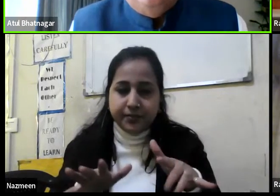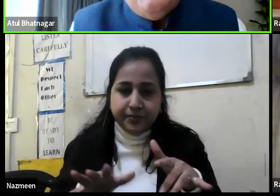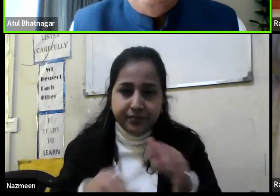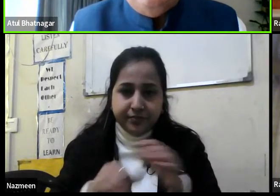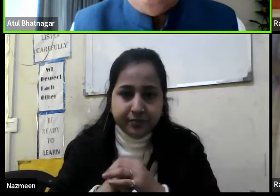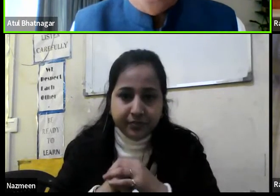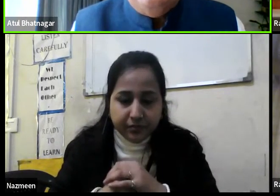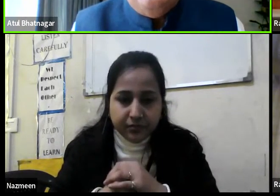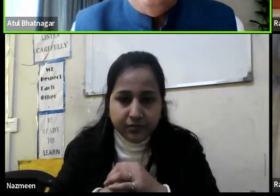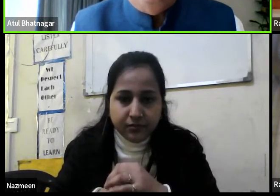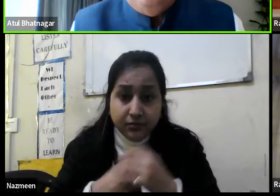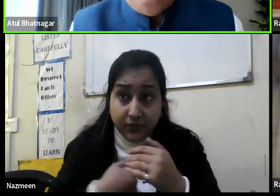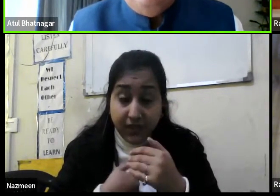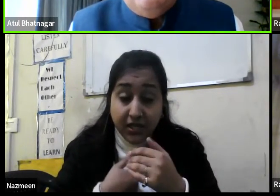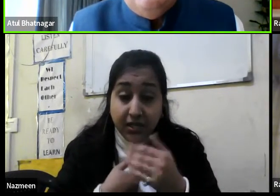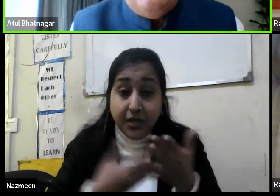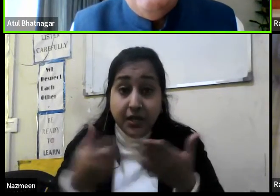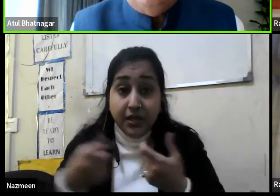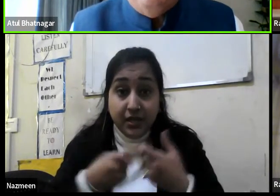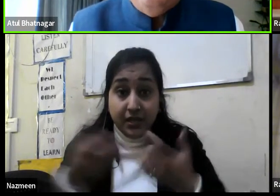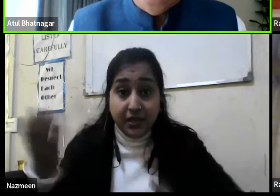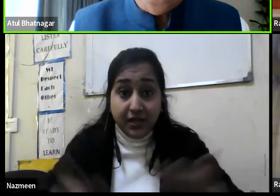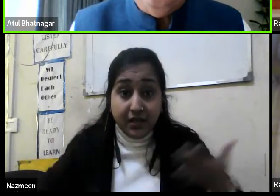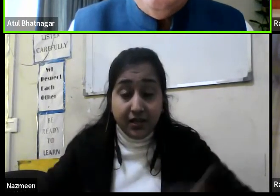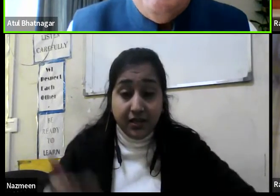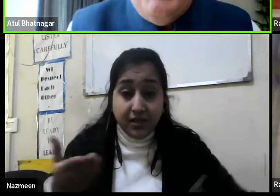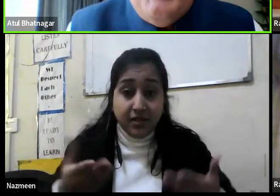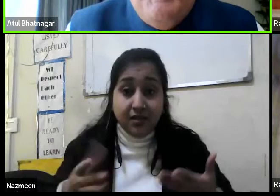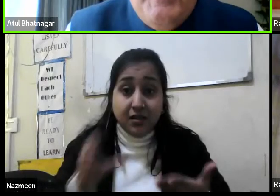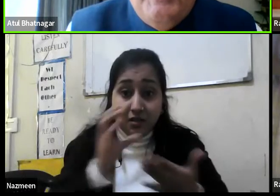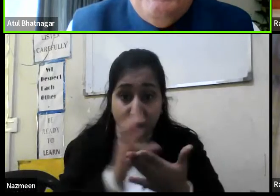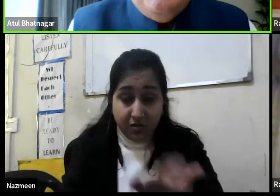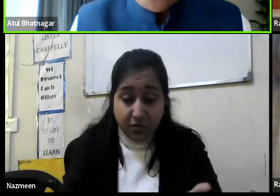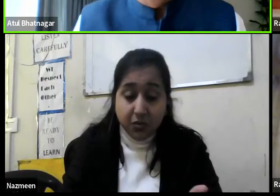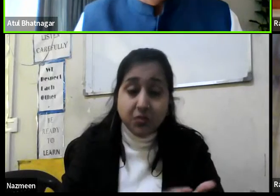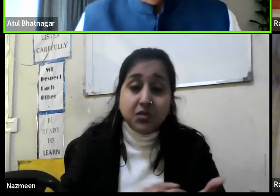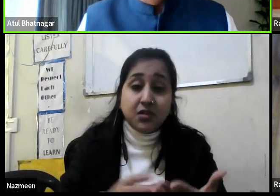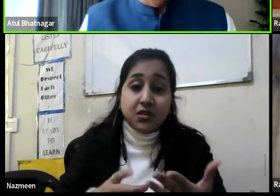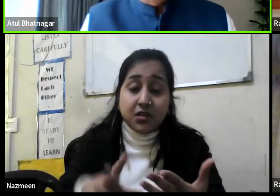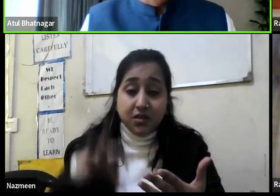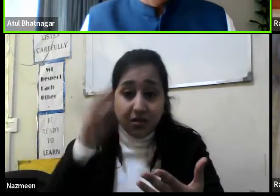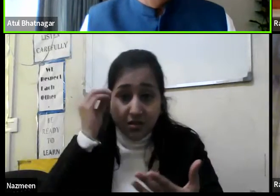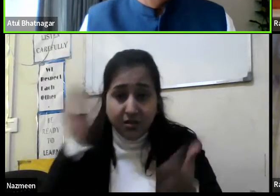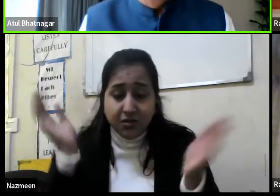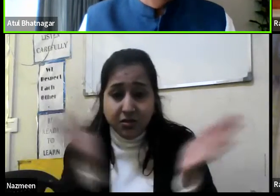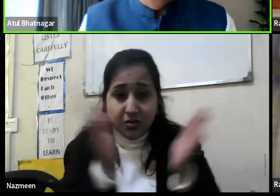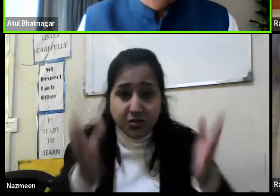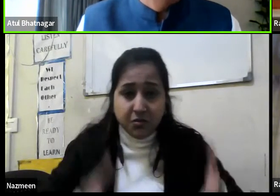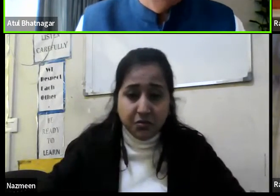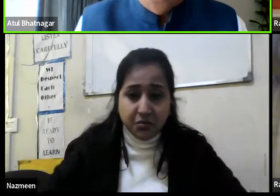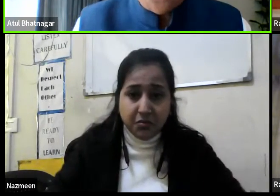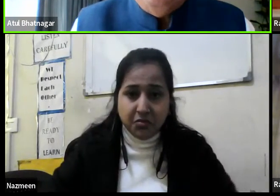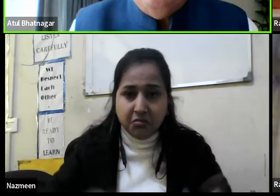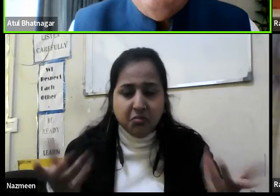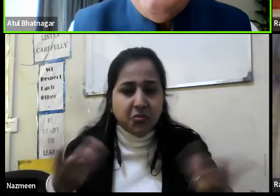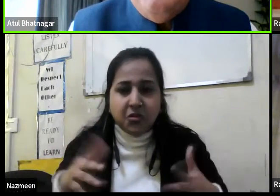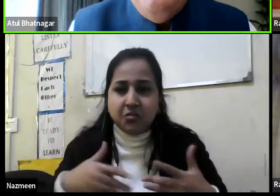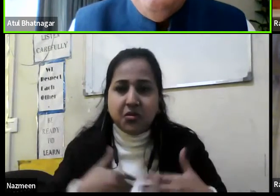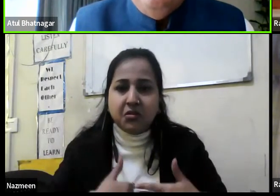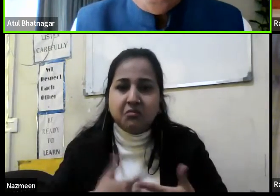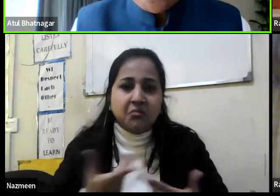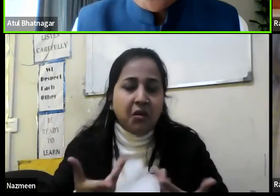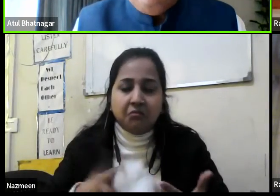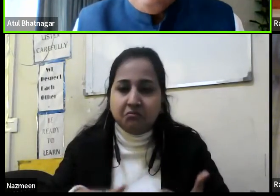आई एम कैलकाटा से एंटरप्रेन्योर स्किल्स का भी कोर्स किया हुआ है, लेकिन मैं तो नहीं बना सीईओ और ना ही मैं एंटरप्रेन्योर